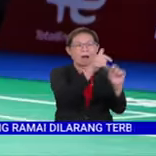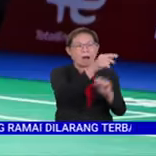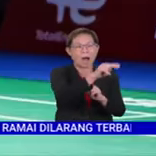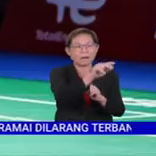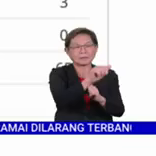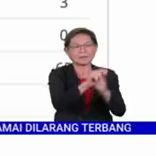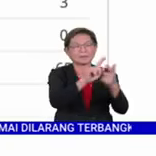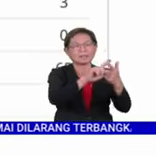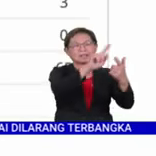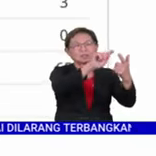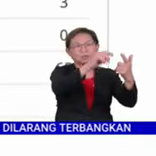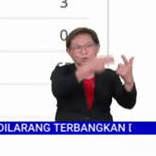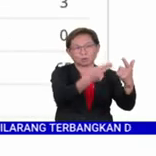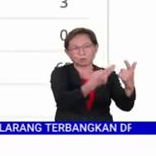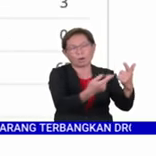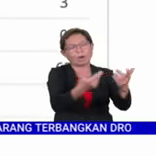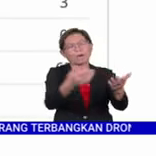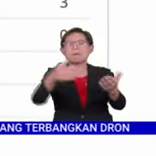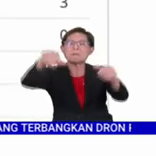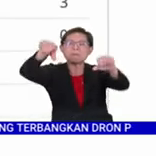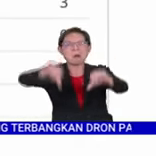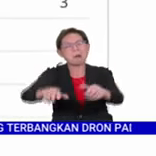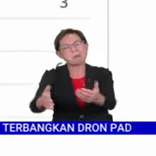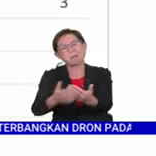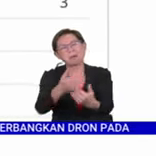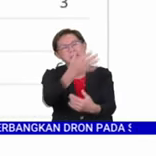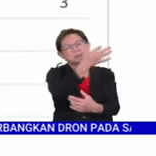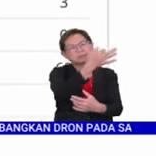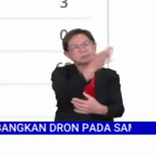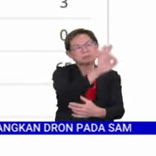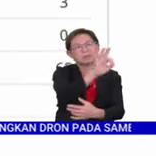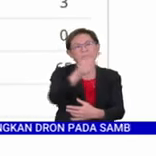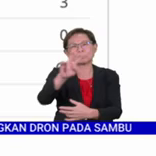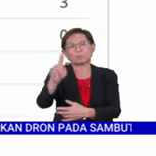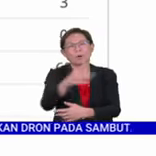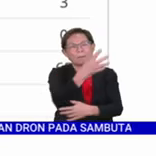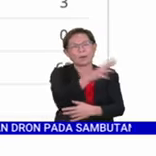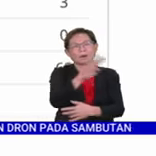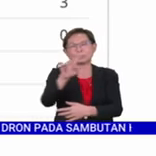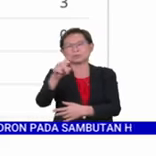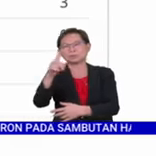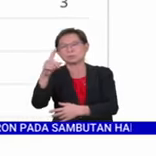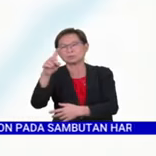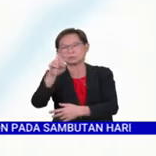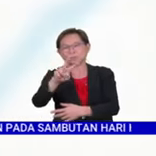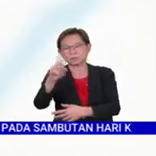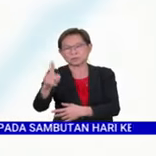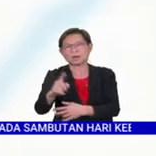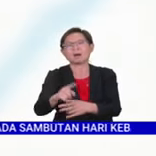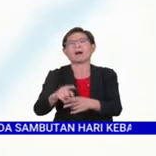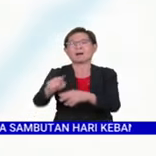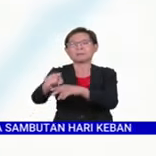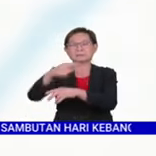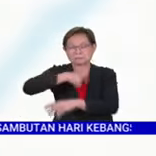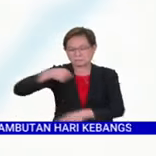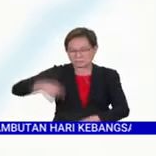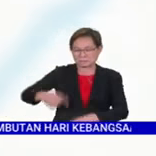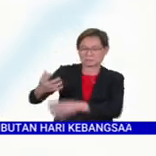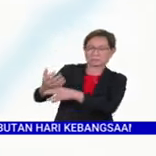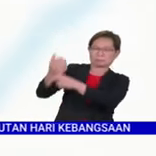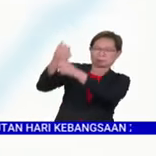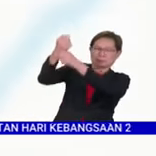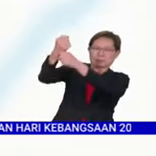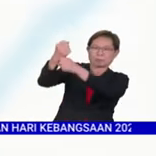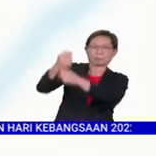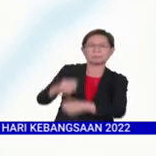Toh Mizing yang tewas mudah 9-21, 14-21 ke atas pasangan Cina Liu Zhongzuan dan